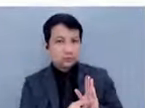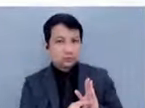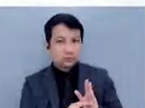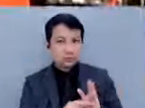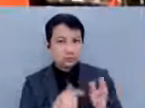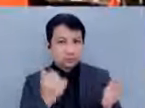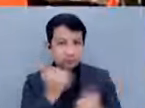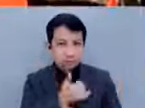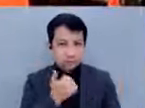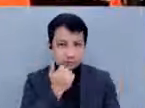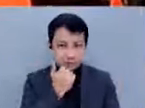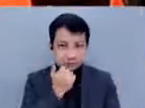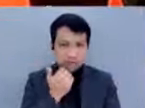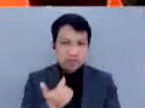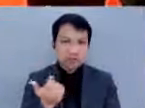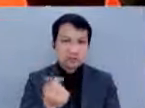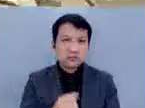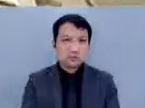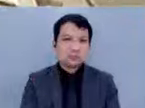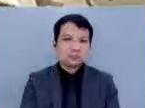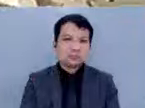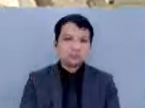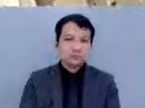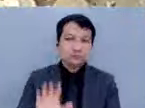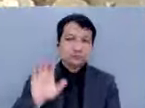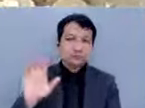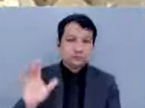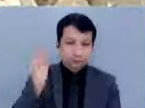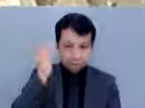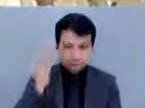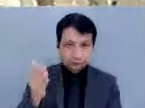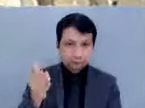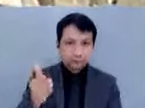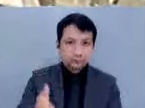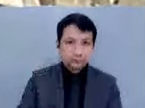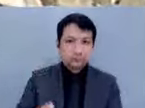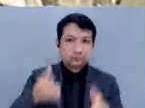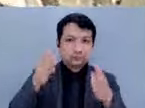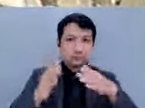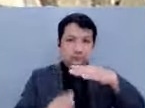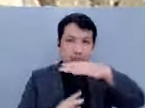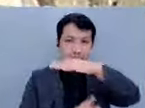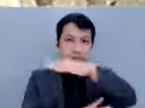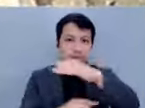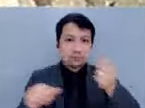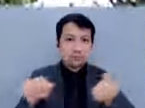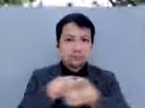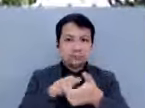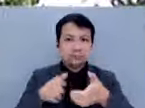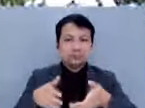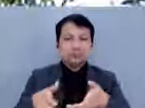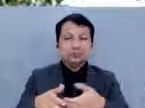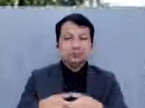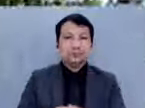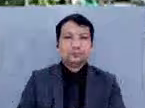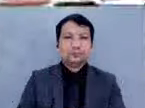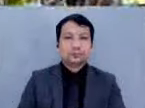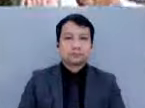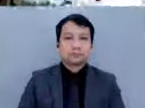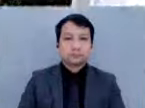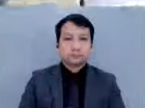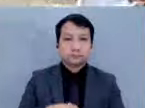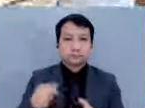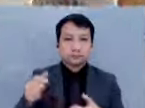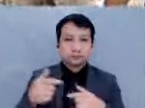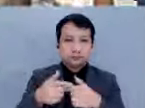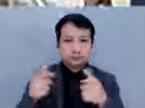Ano? Bukod pa riyan, may balkonahe ang residente na sumakop na sa bahagi ng bangketa. Ginawa niya yung garden na puno